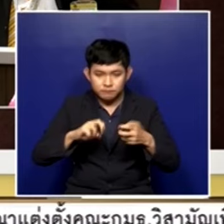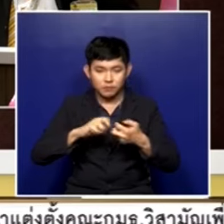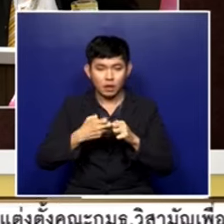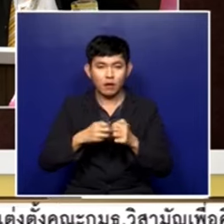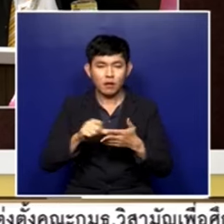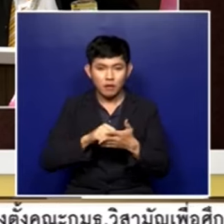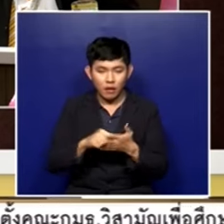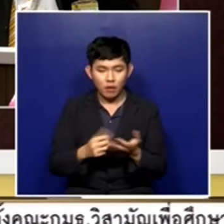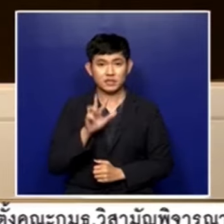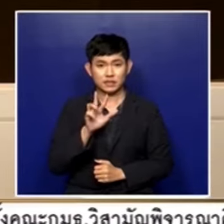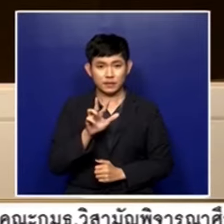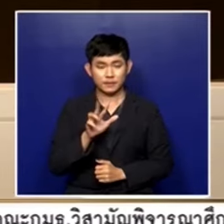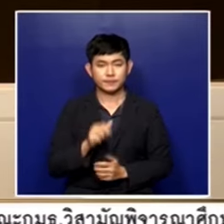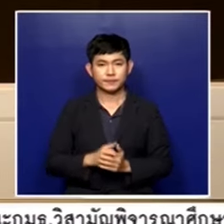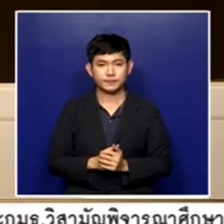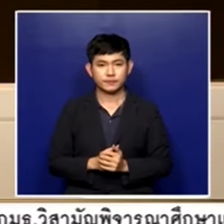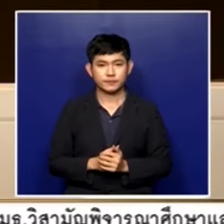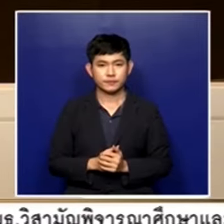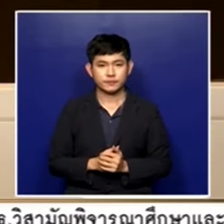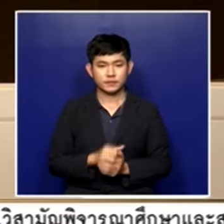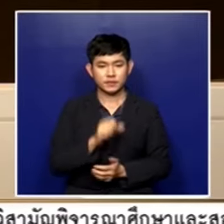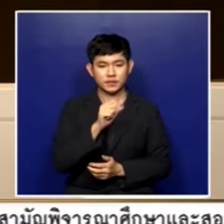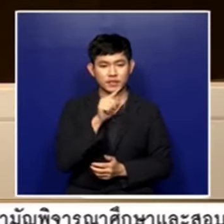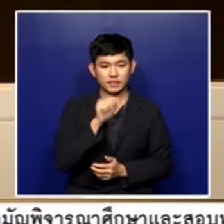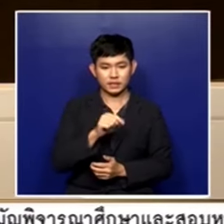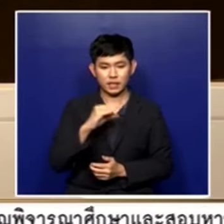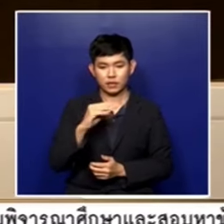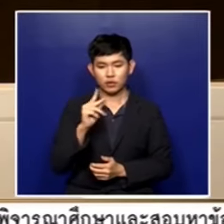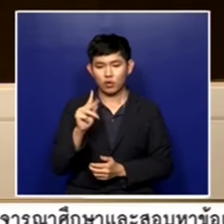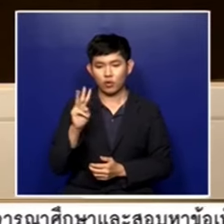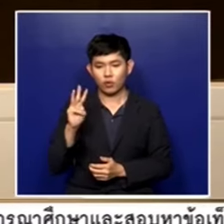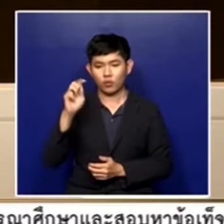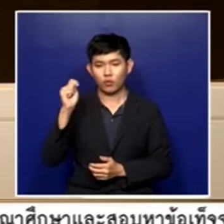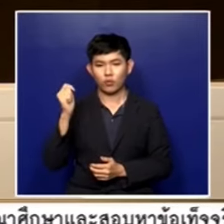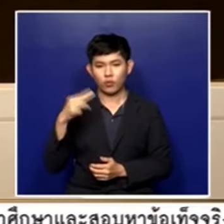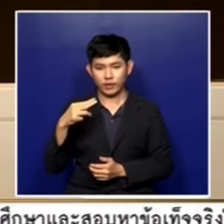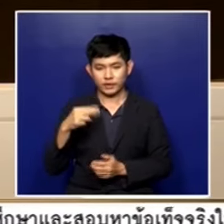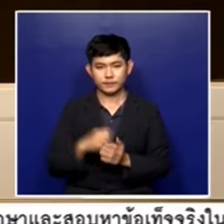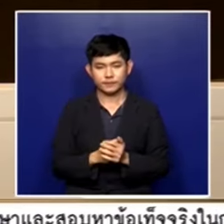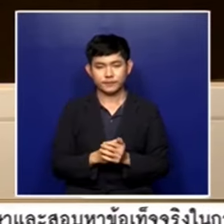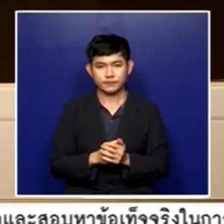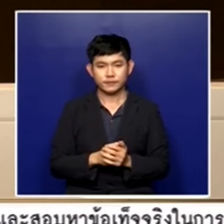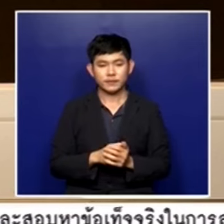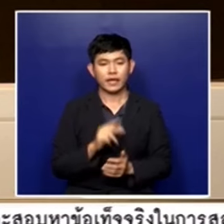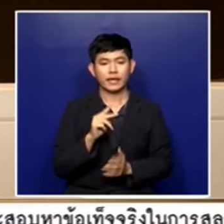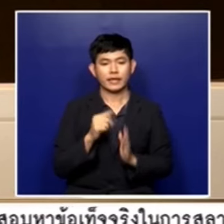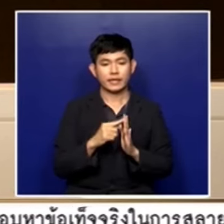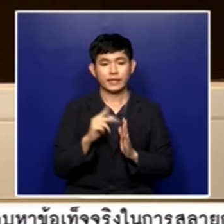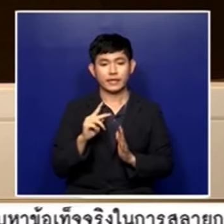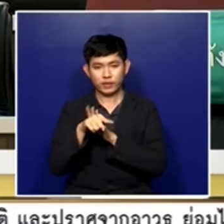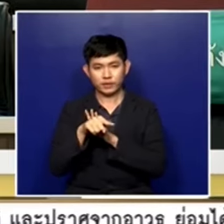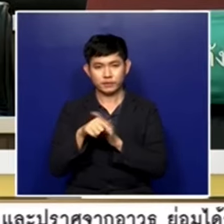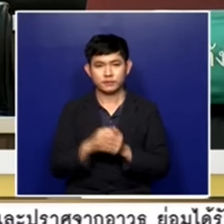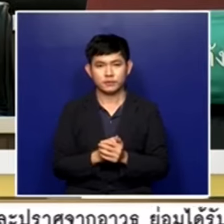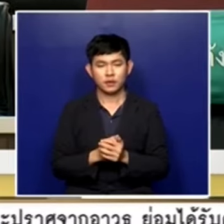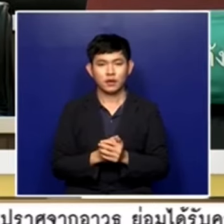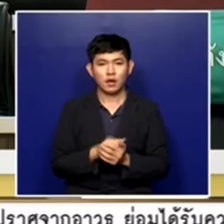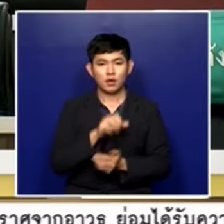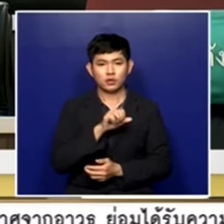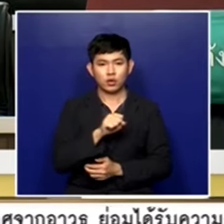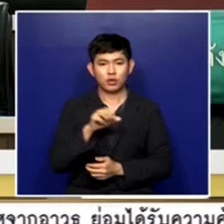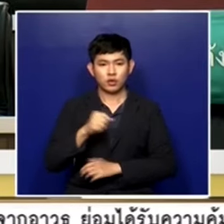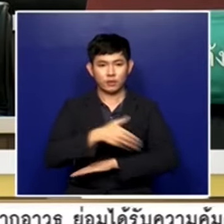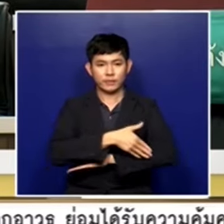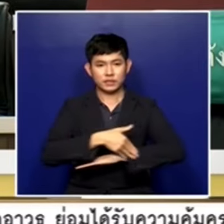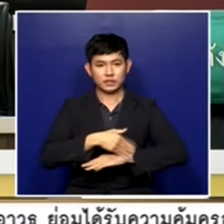การตั้งสสรเนี่ยจะเป็นการขับกับรัฐบาลอุ่นหรือไม่และในวันที่ 9นี้จะติดวันที่ 9เนี่ยที่เกิด